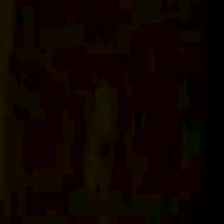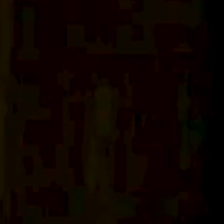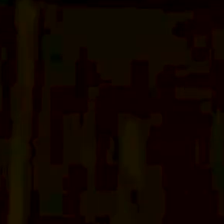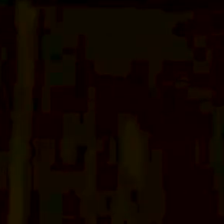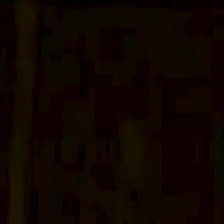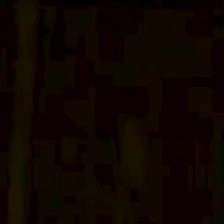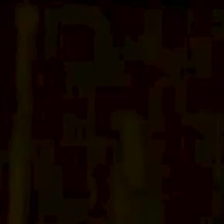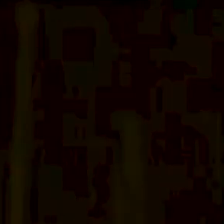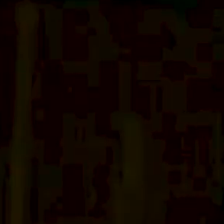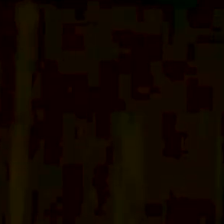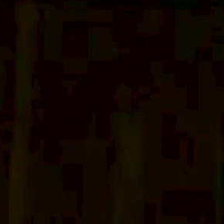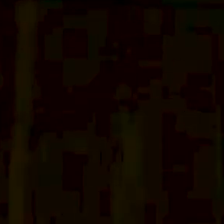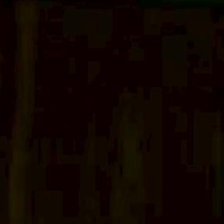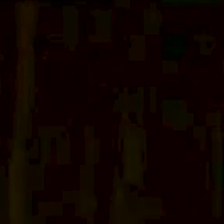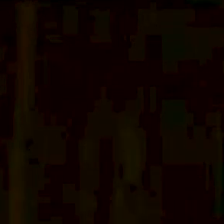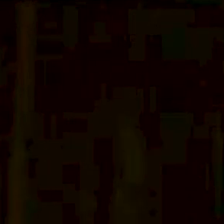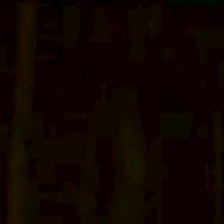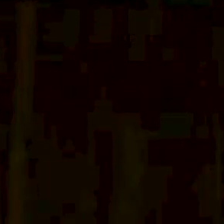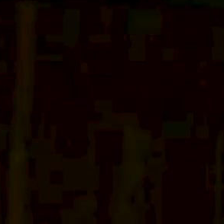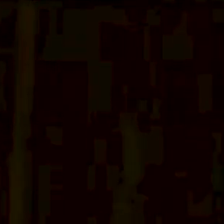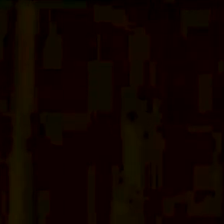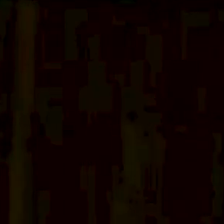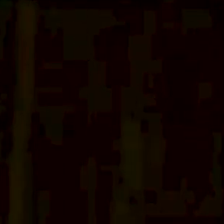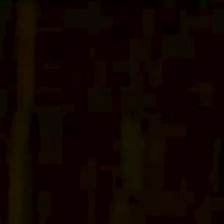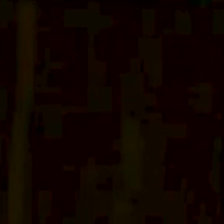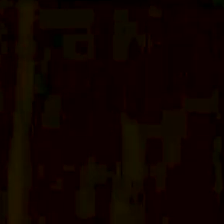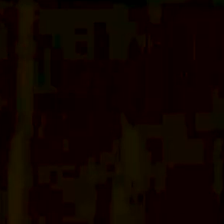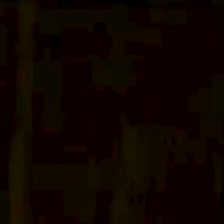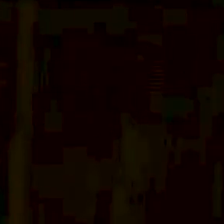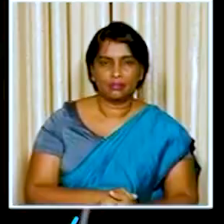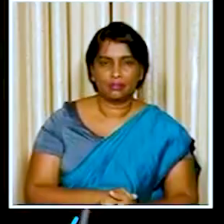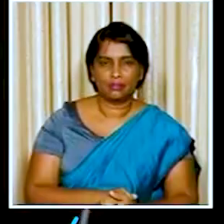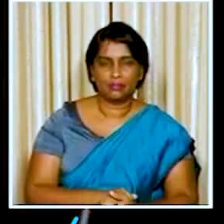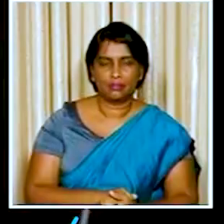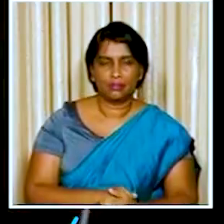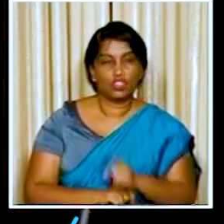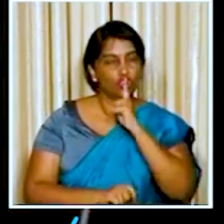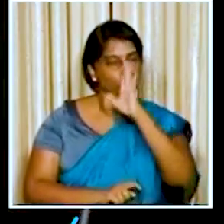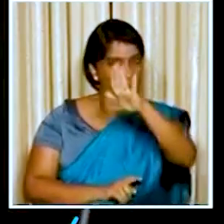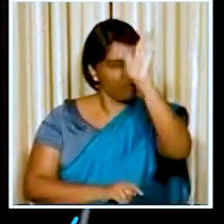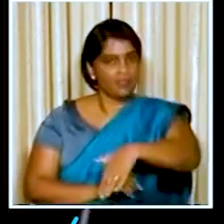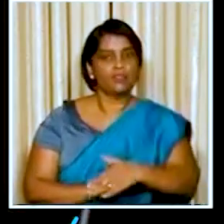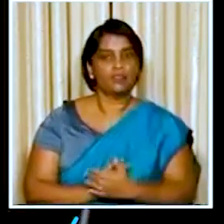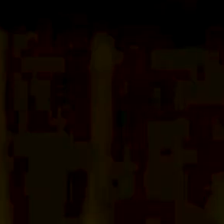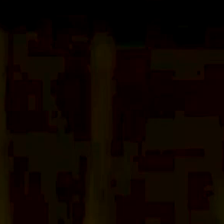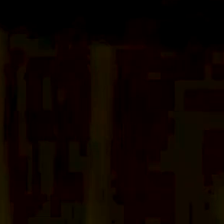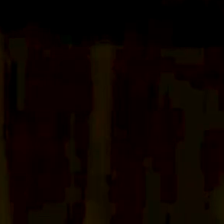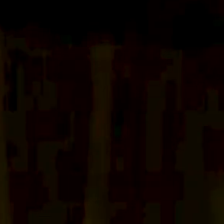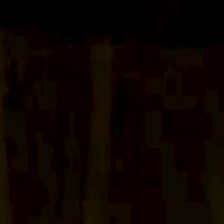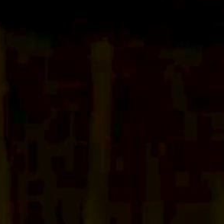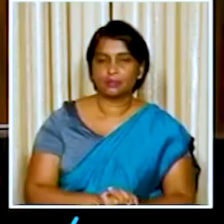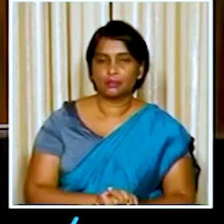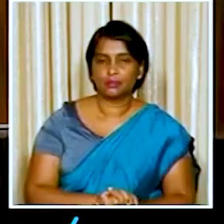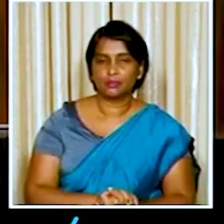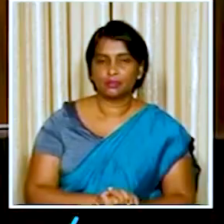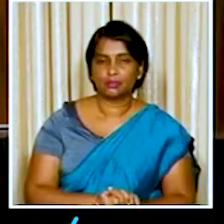ප්‍රශ්නයක් තියෙනවා. බිරිඳා වරුන්ගෙන් අහන්න වෙනවා මොකද්ද මේ රියස් එක කියලා කාන්තාවොත් එක්ක තියෙන. වරප්‍රසාද ප්‍රශ්න ඉදිරිපත් කරන්න. සිට්